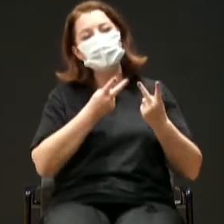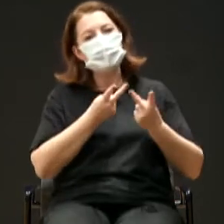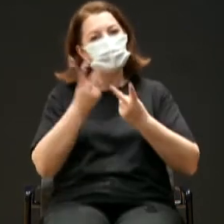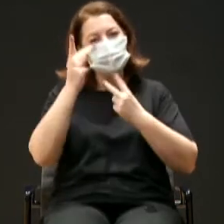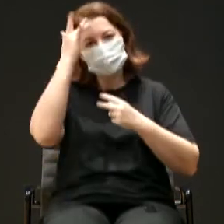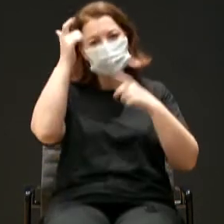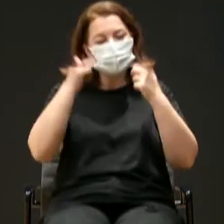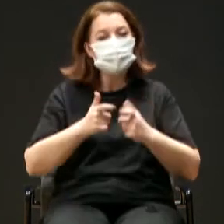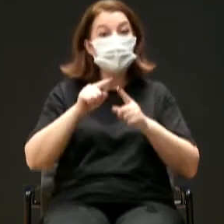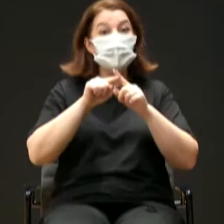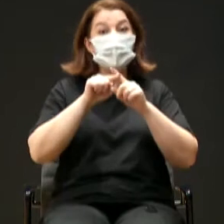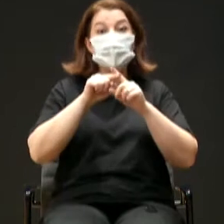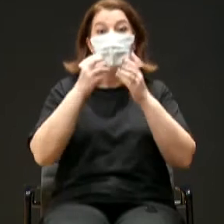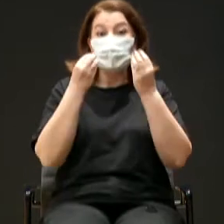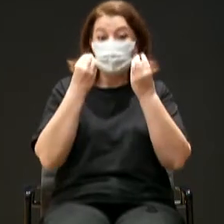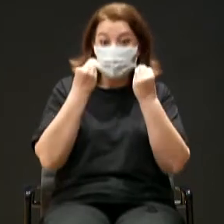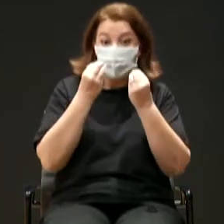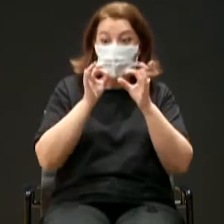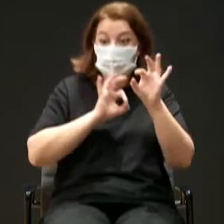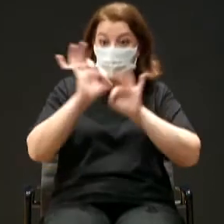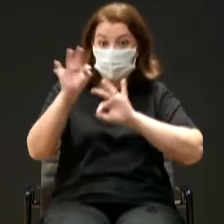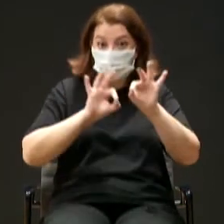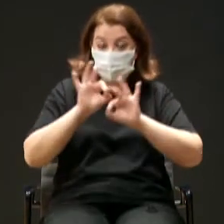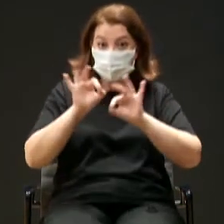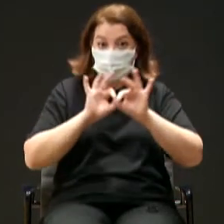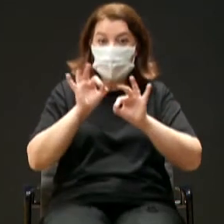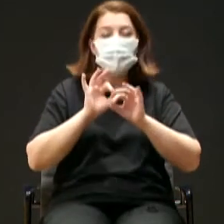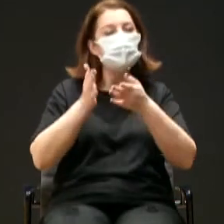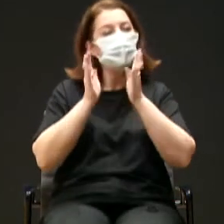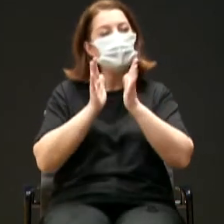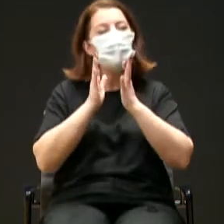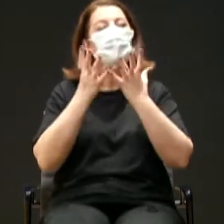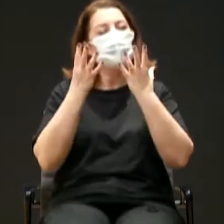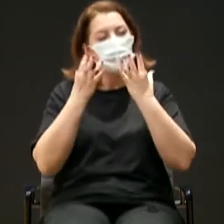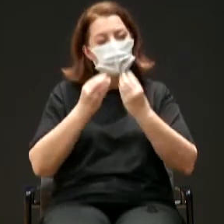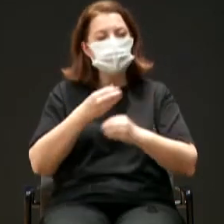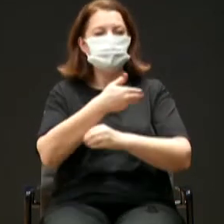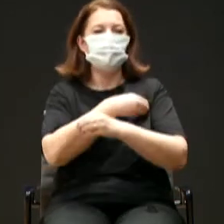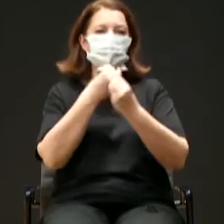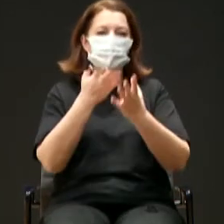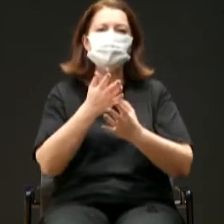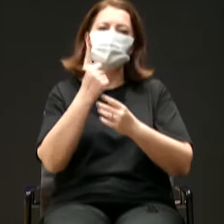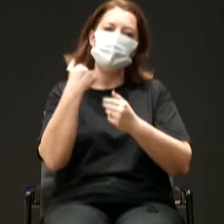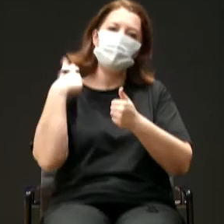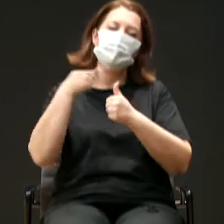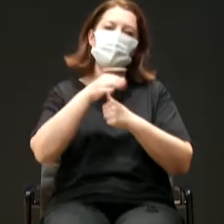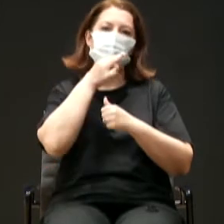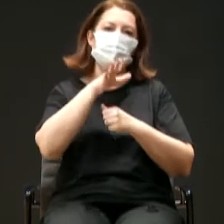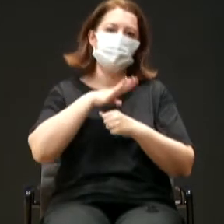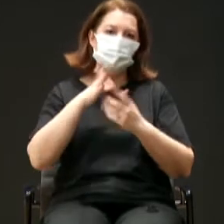duyarlı, kentsel planlamadan şaşmadan hizmet etmeyi sürdüreceğimizi bir kez daha ifade etmek